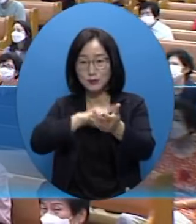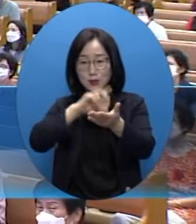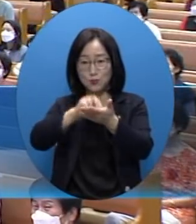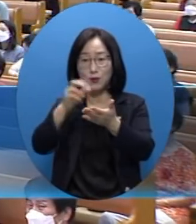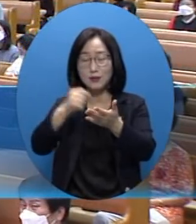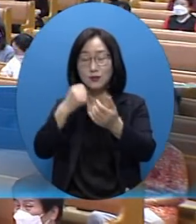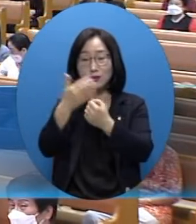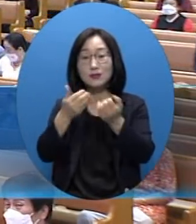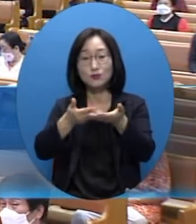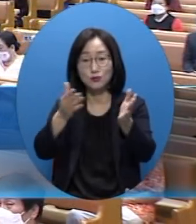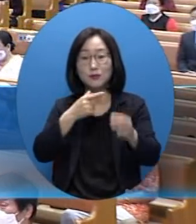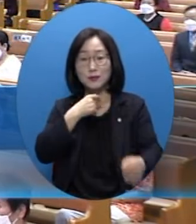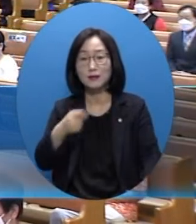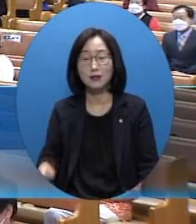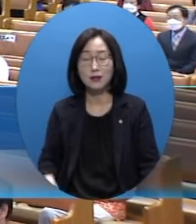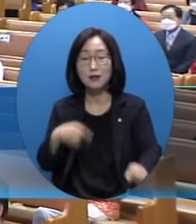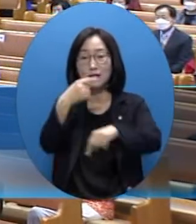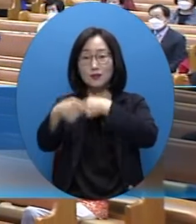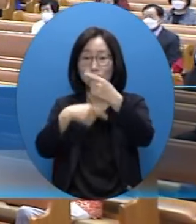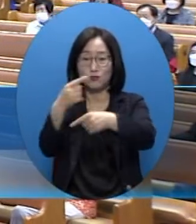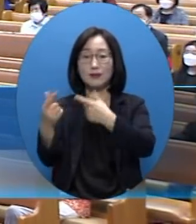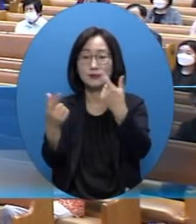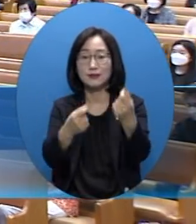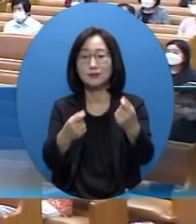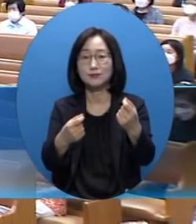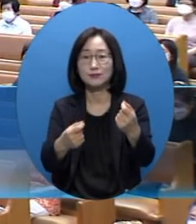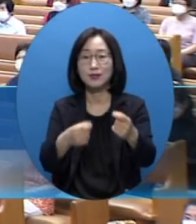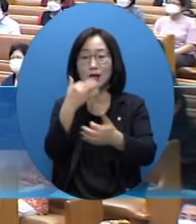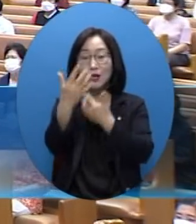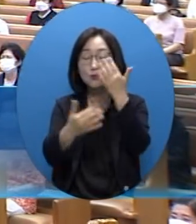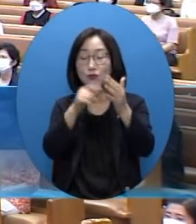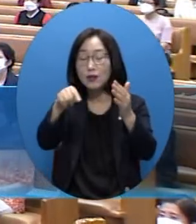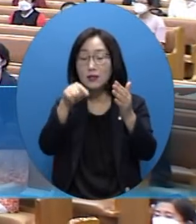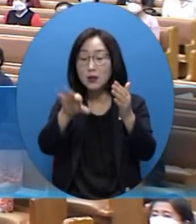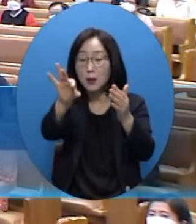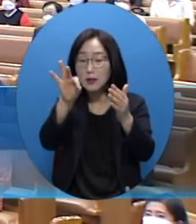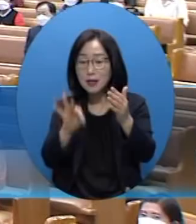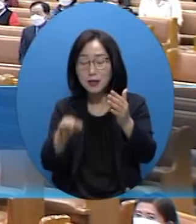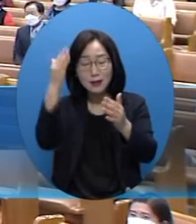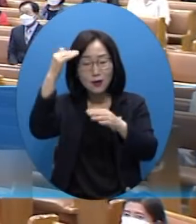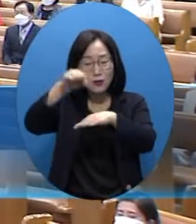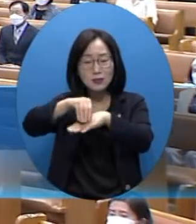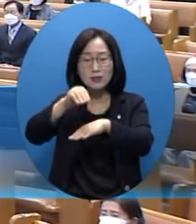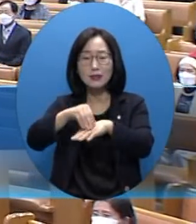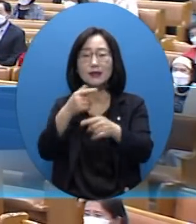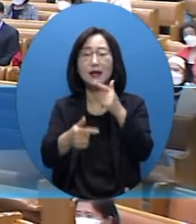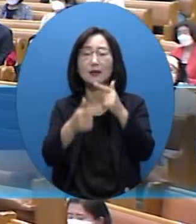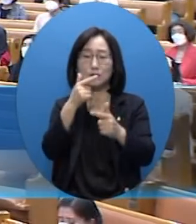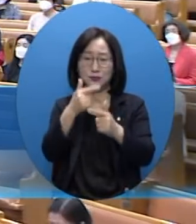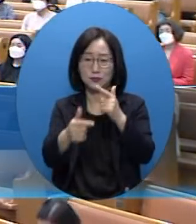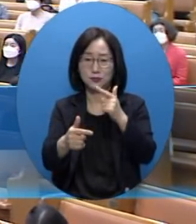함께 은혜를 나누기 원합니다. 제목을 한번 따라해 주시기 바랍니다. 불에서 꺼낸 그슬린 나무,